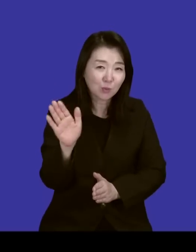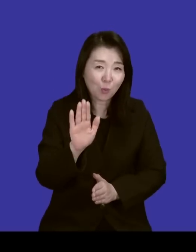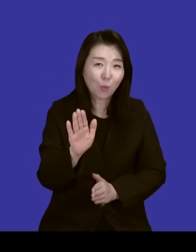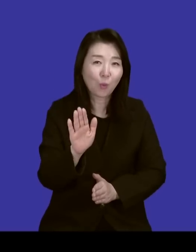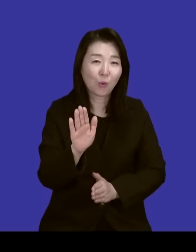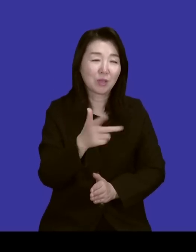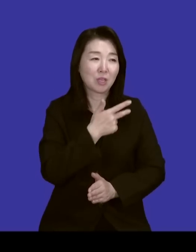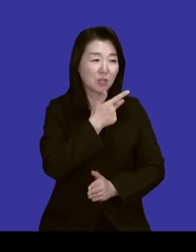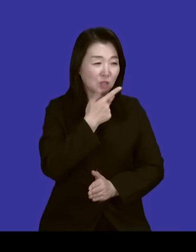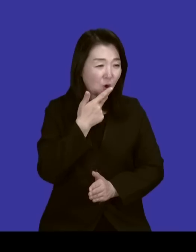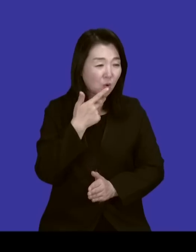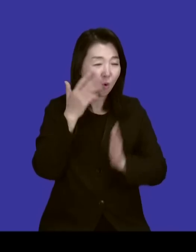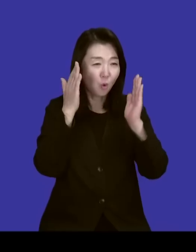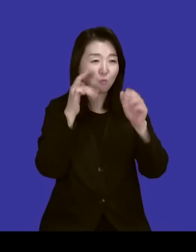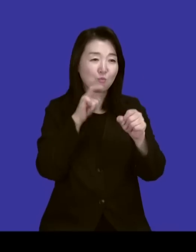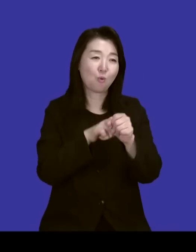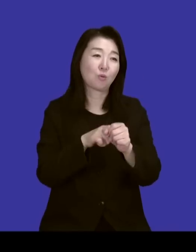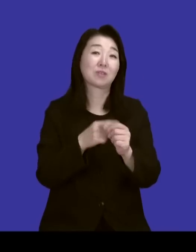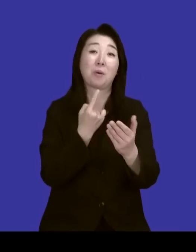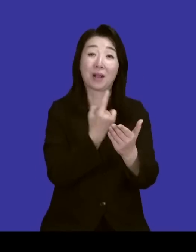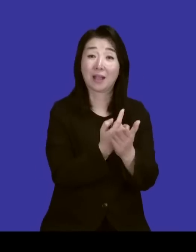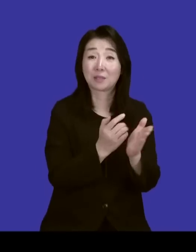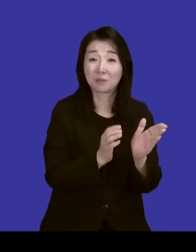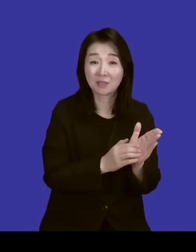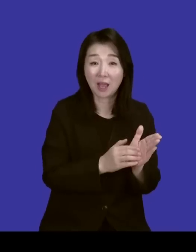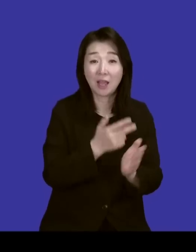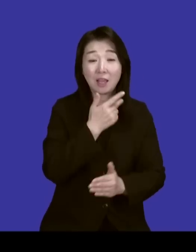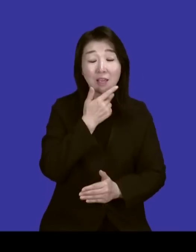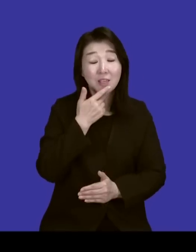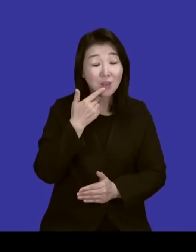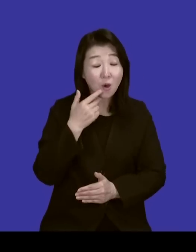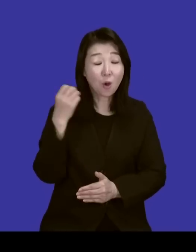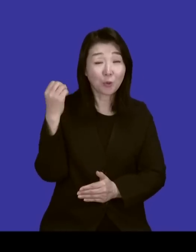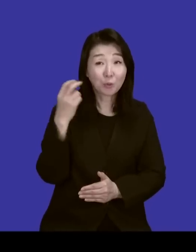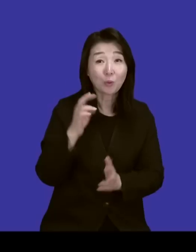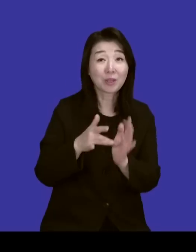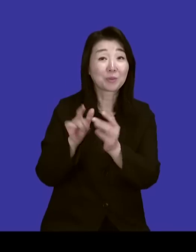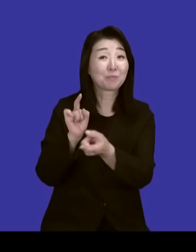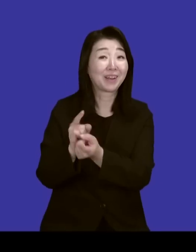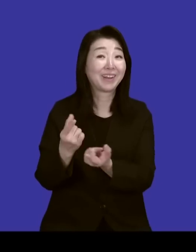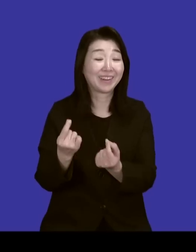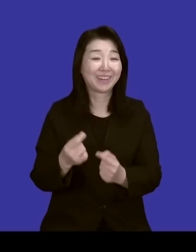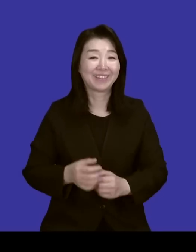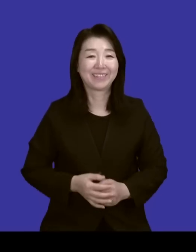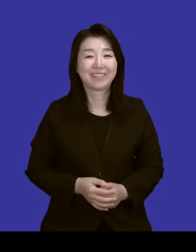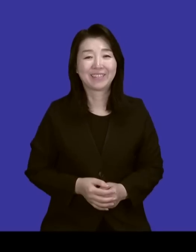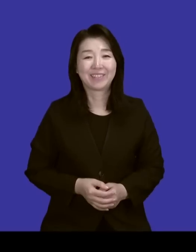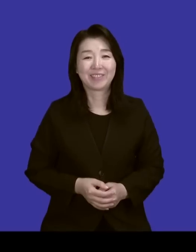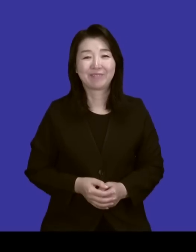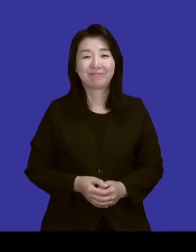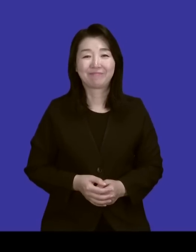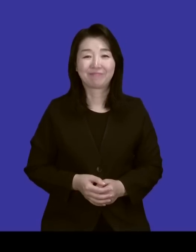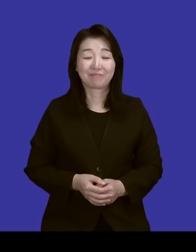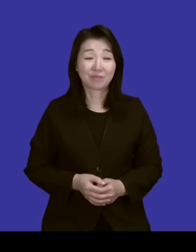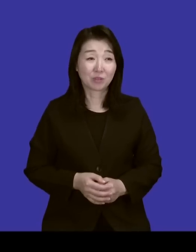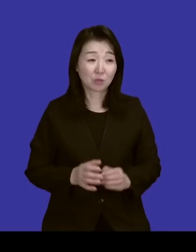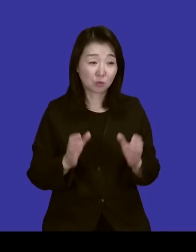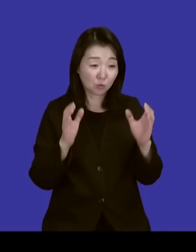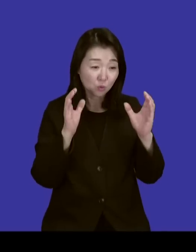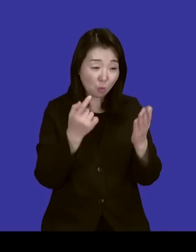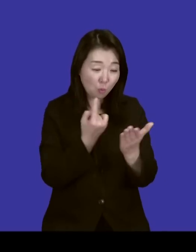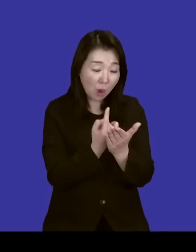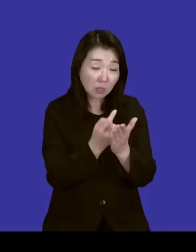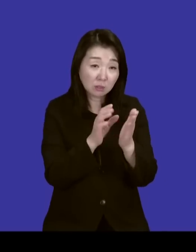네. 그런데 영어와 더불어서 신학까지. 네, 그런데 뭐 그 클래스에 올 때마다 예.